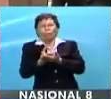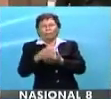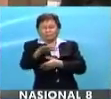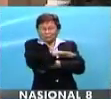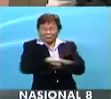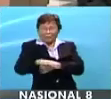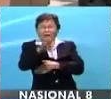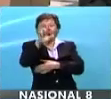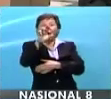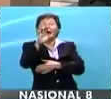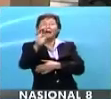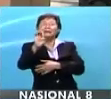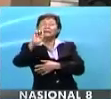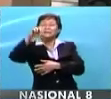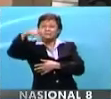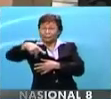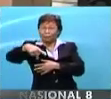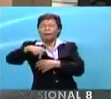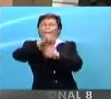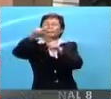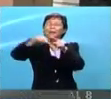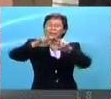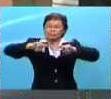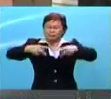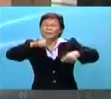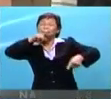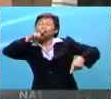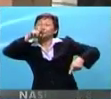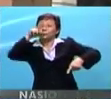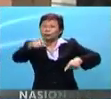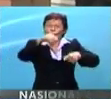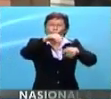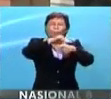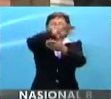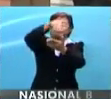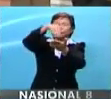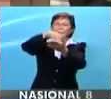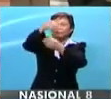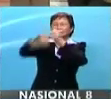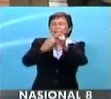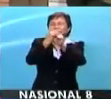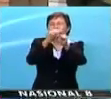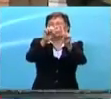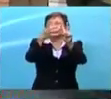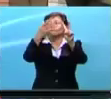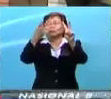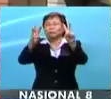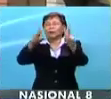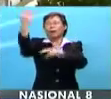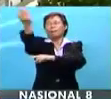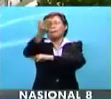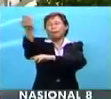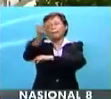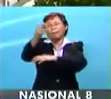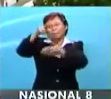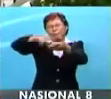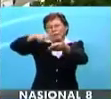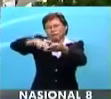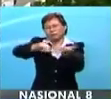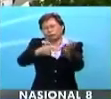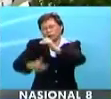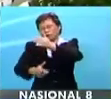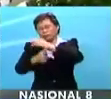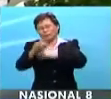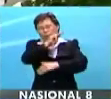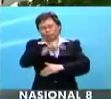serantau RCEP apabila ia direalisasikan pada pertengahan tahun depan. Teks ucapan beliau dibacakan